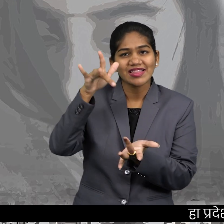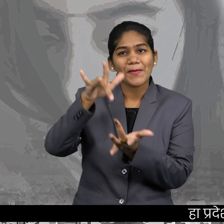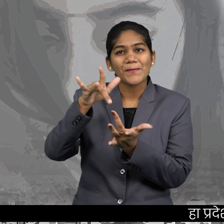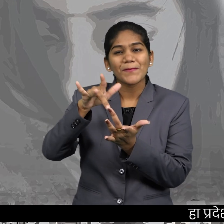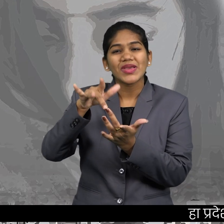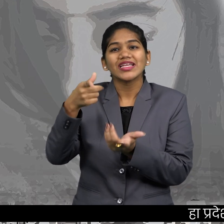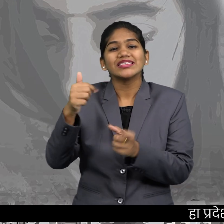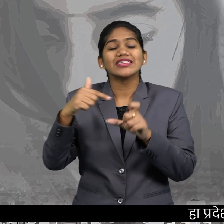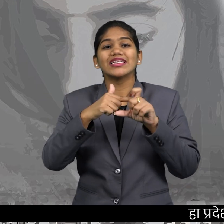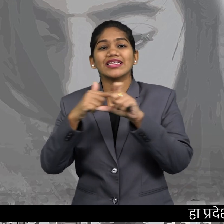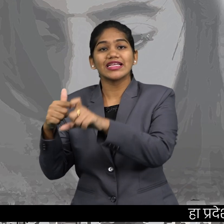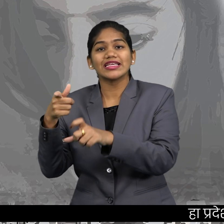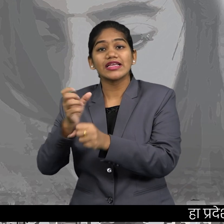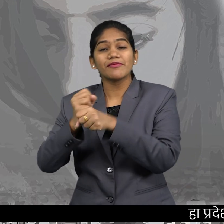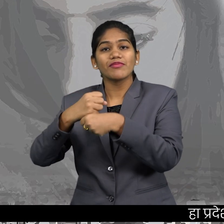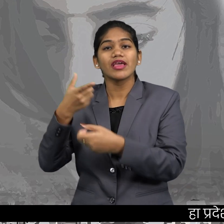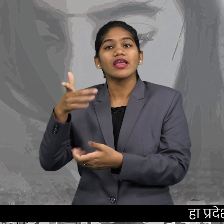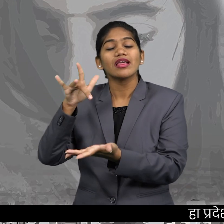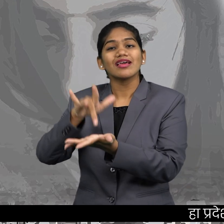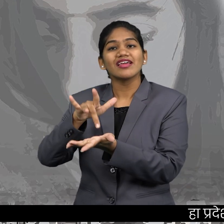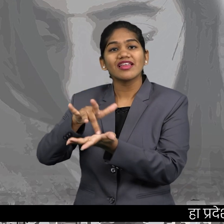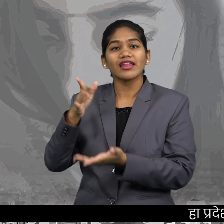हा प्रदेश अमेरिका आणि